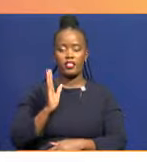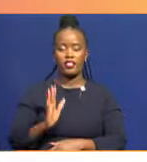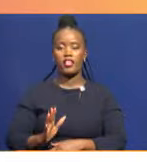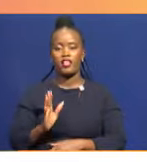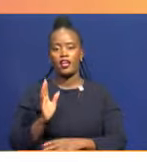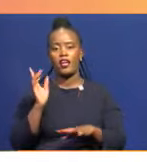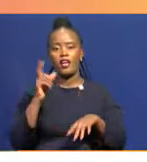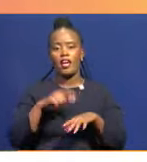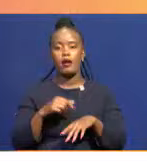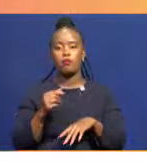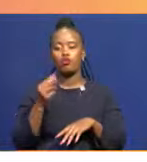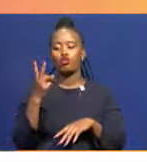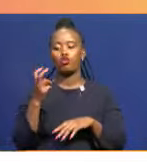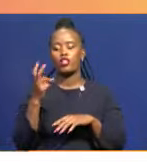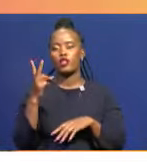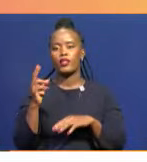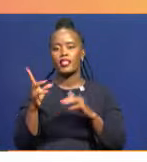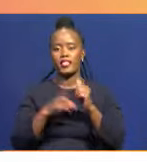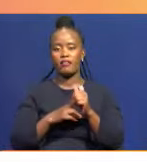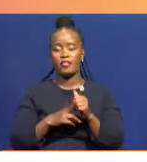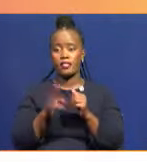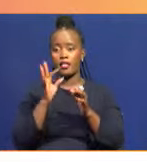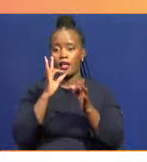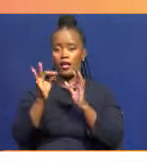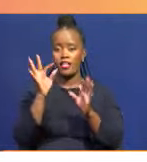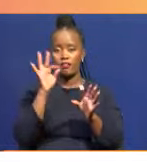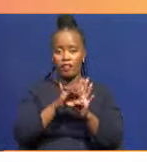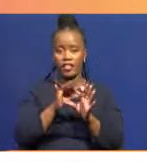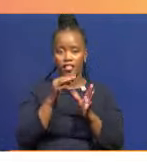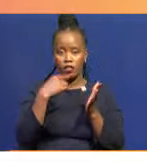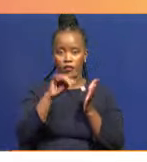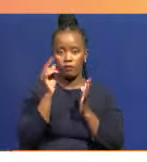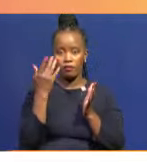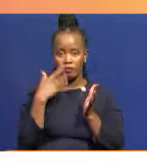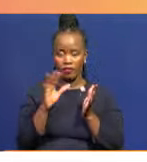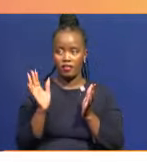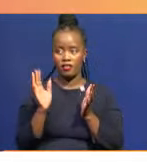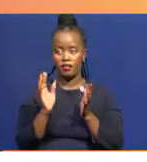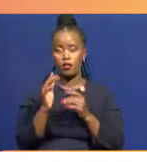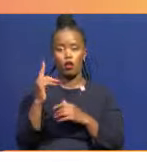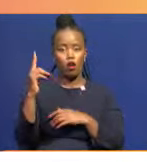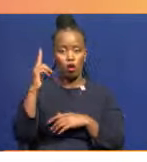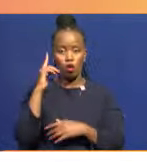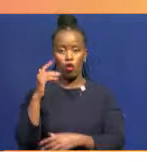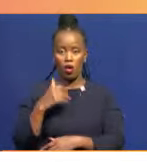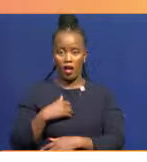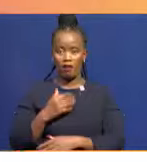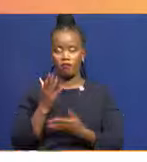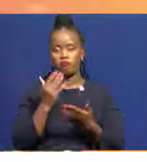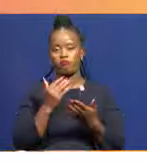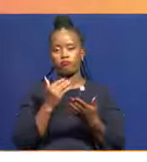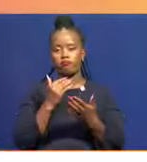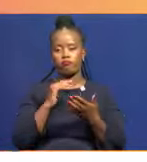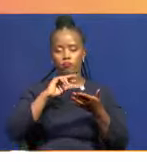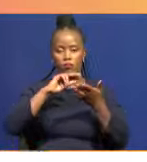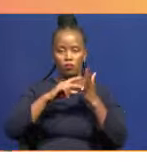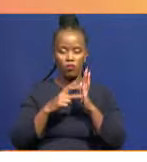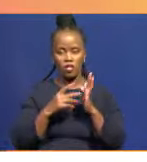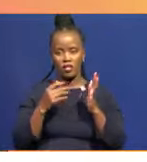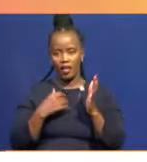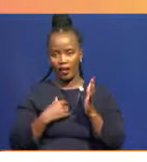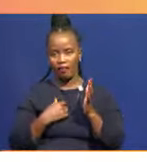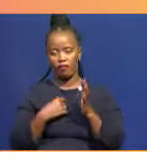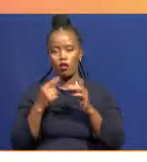2027. Na nikipatiwa hiyo nafasi, kwa sababu sheria iko, mikakati iko, hatutafanya ile jambo